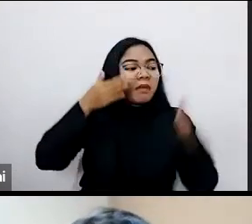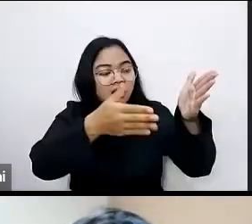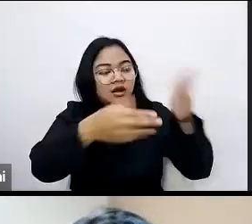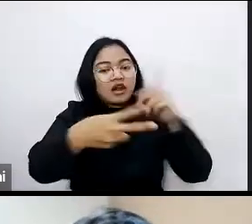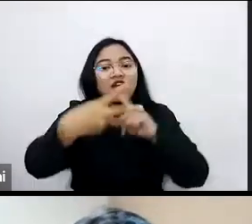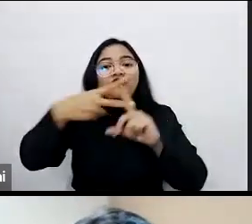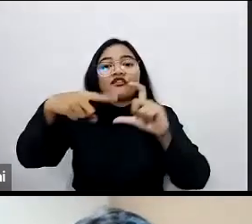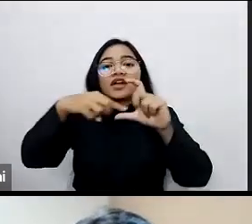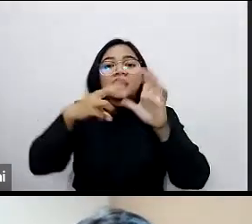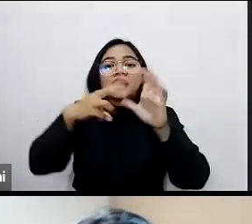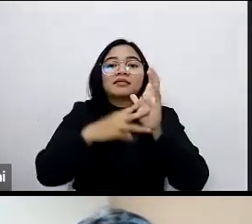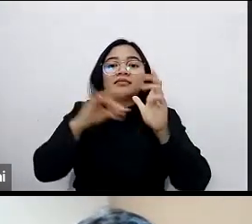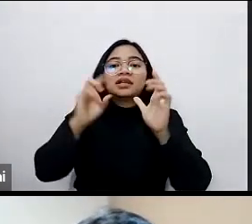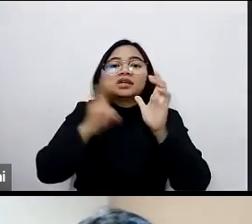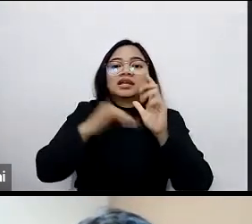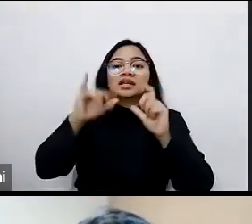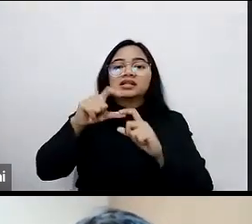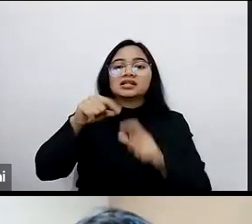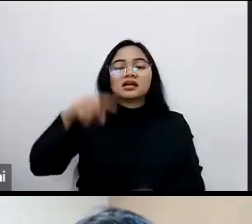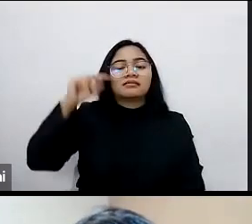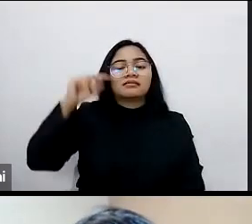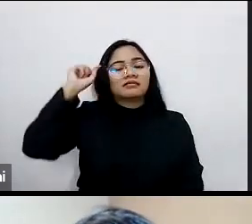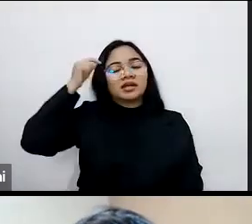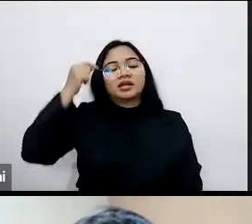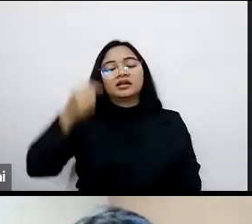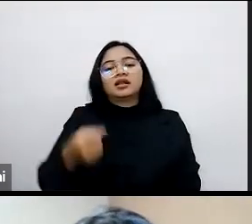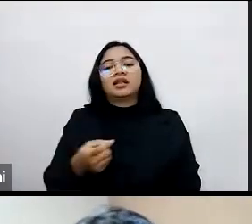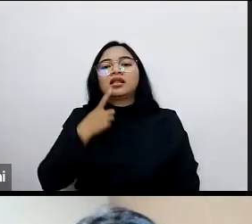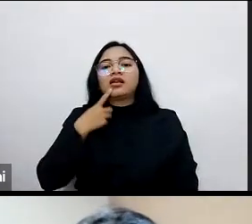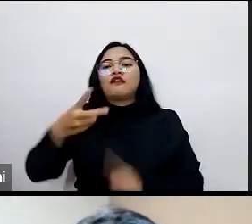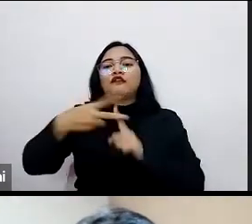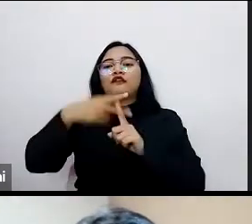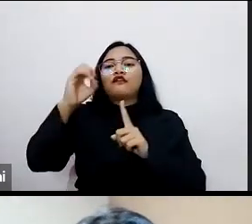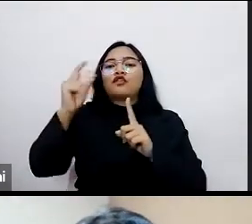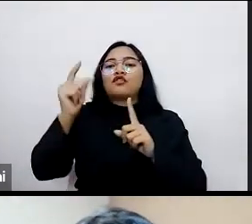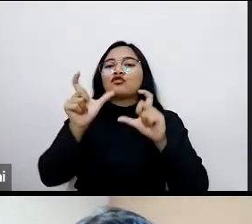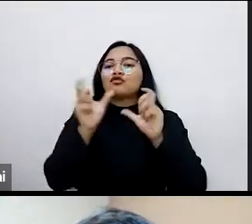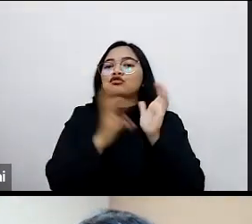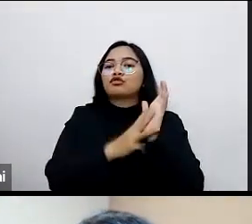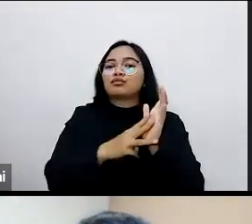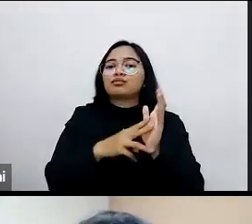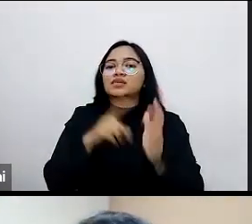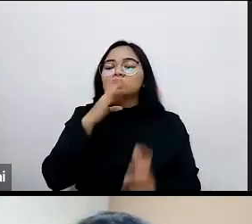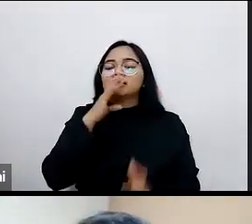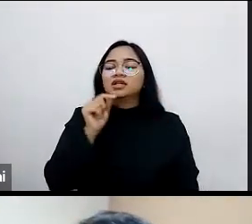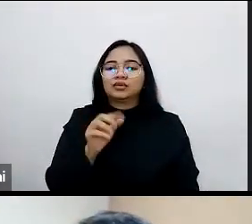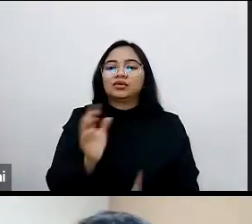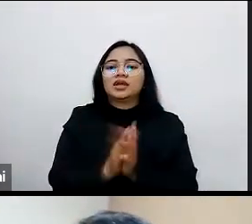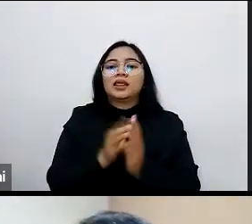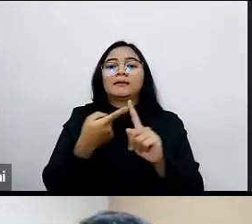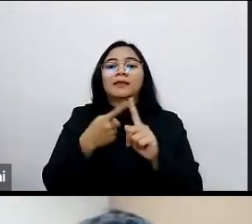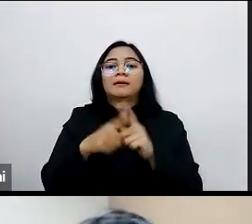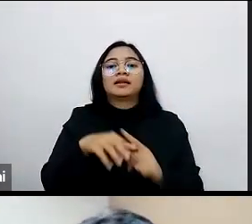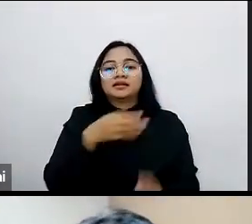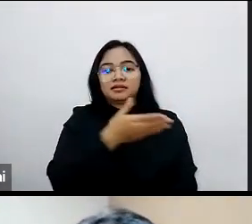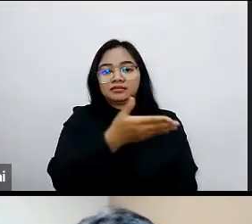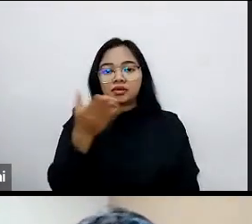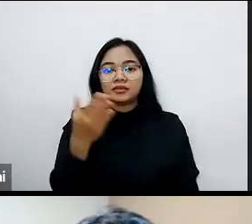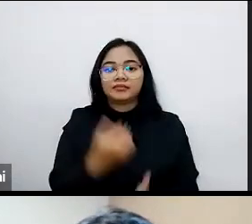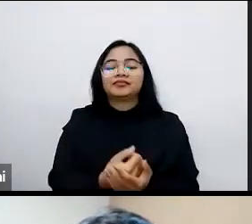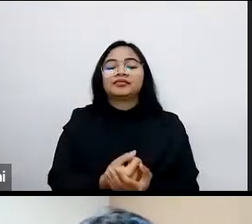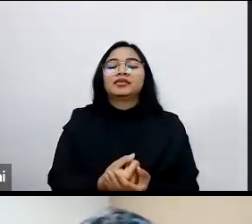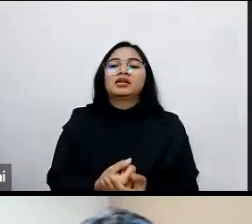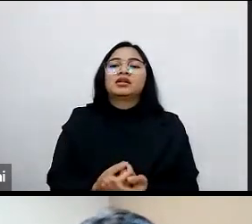dengan forum-forum seperti itu dan juga yang dilakukan oleh teman-teman Let's Talk melibatkan lebih banyak